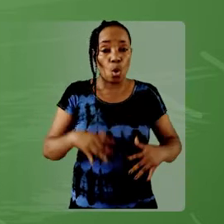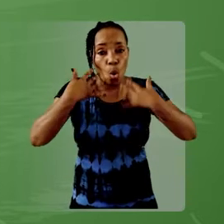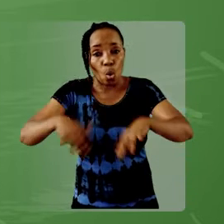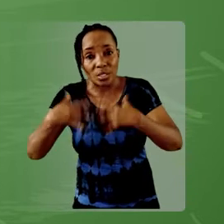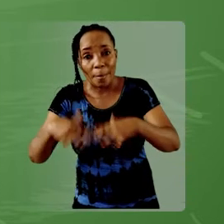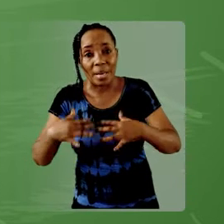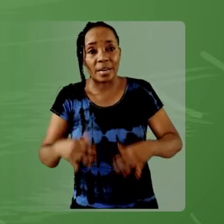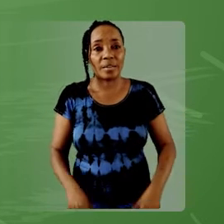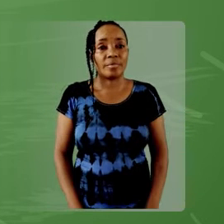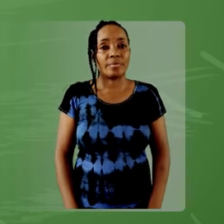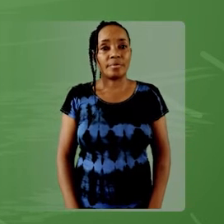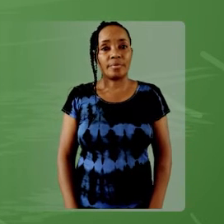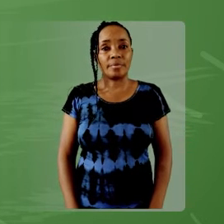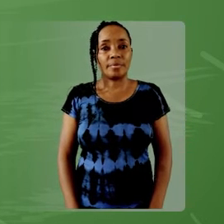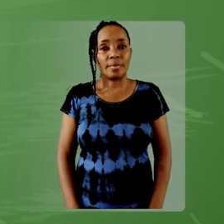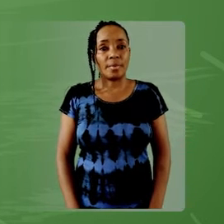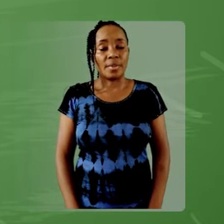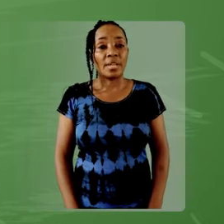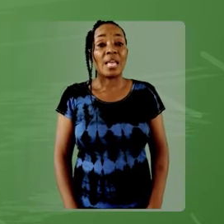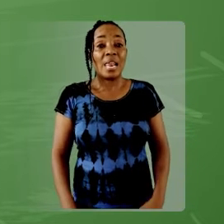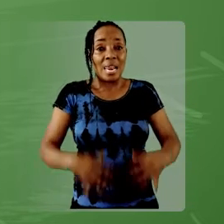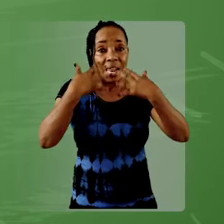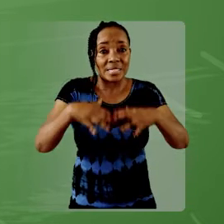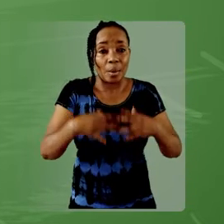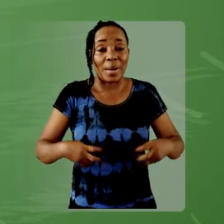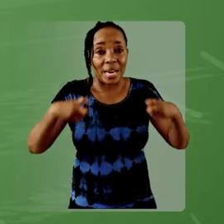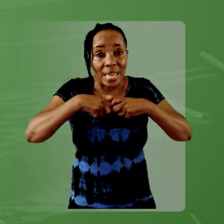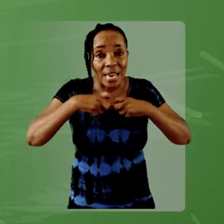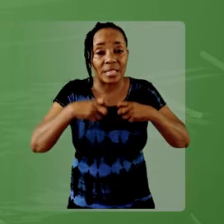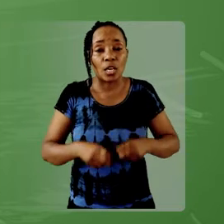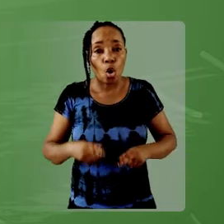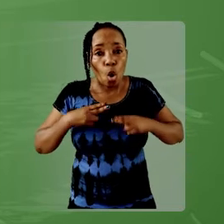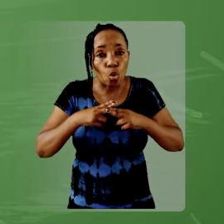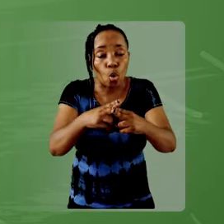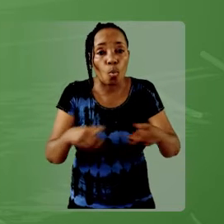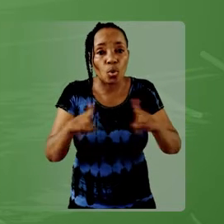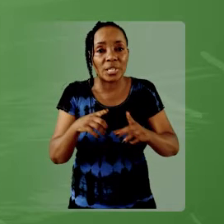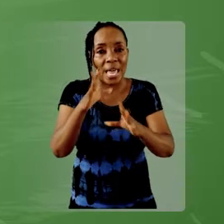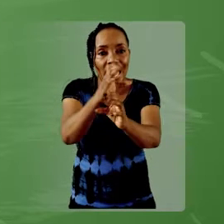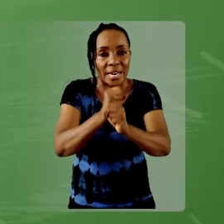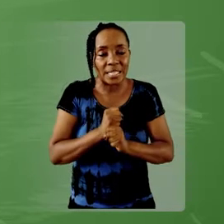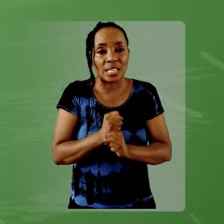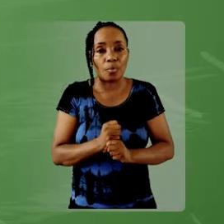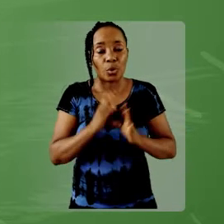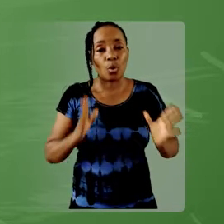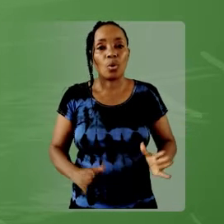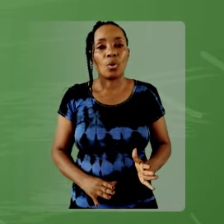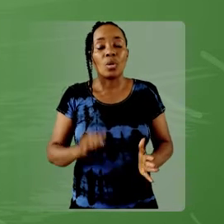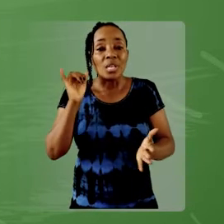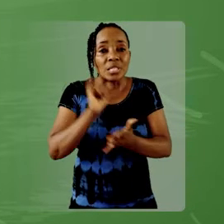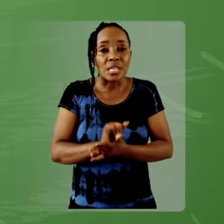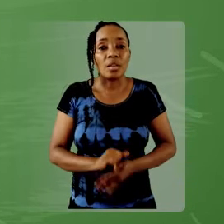appareils. Les appareils électriques qu'on appelle récepteurs ne sont rien